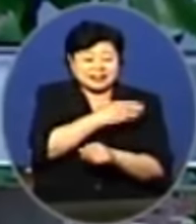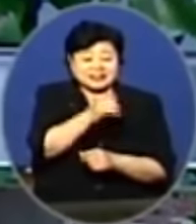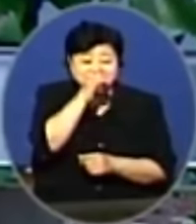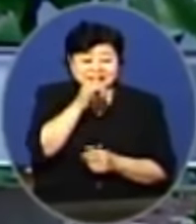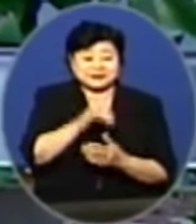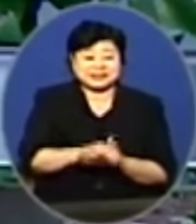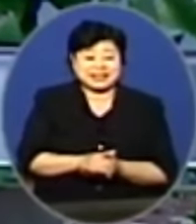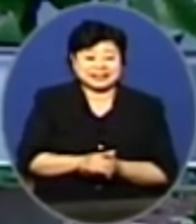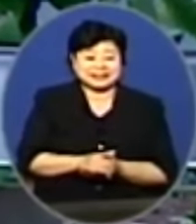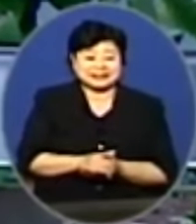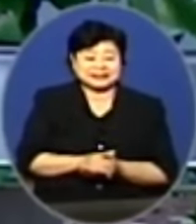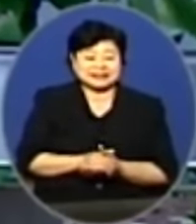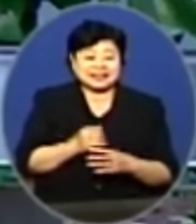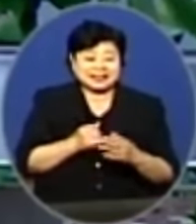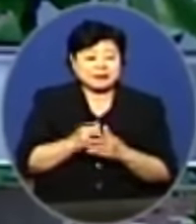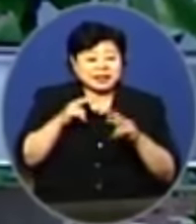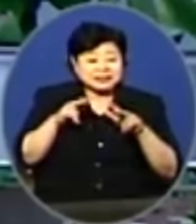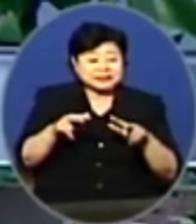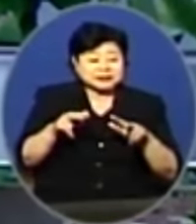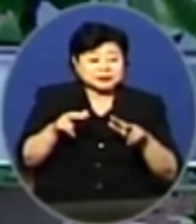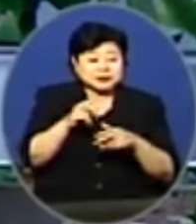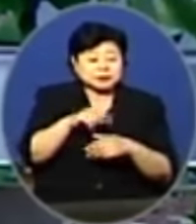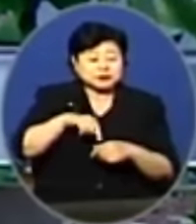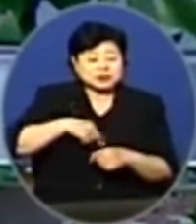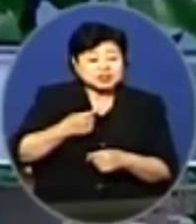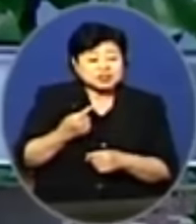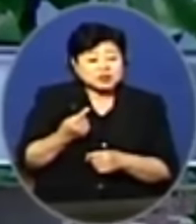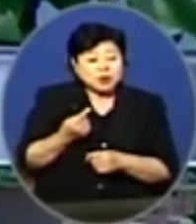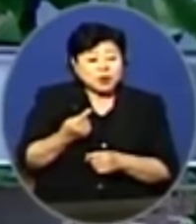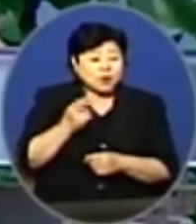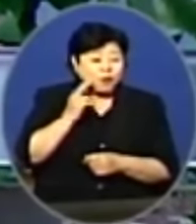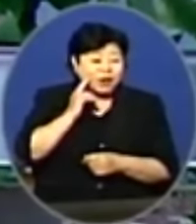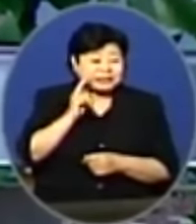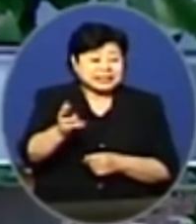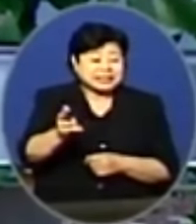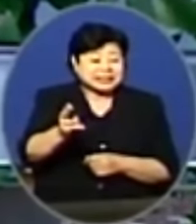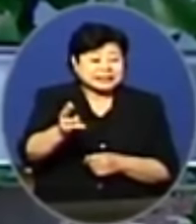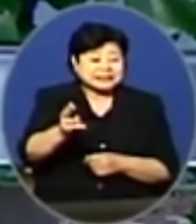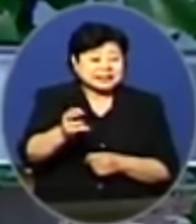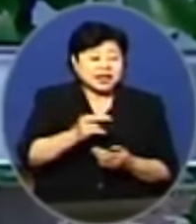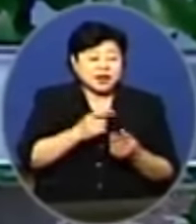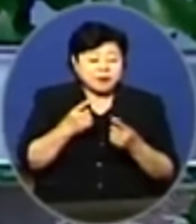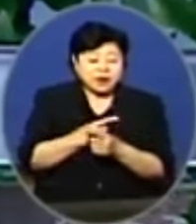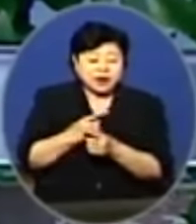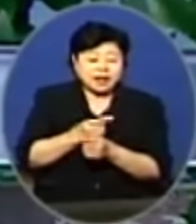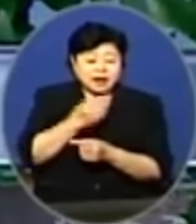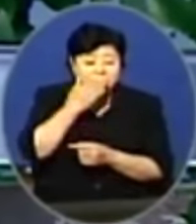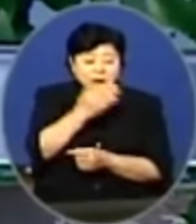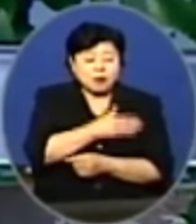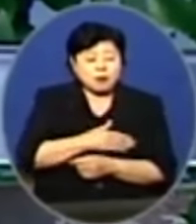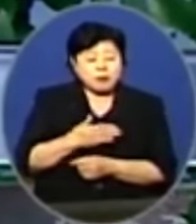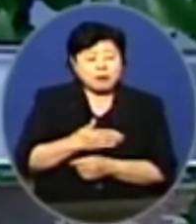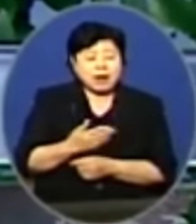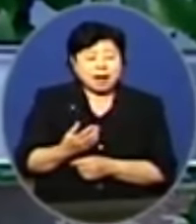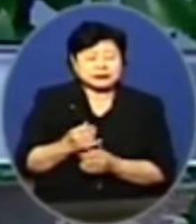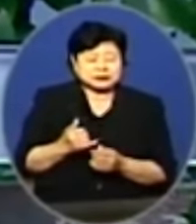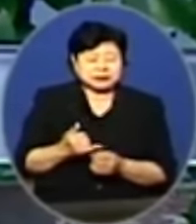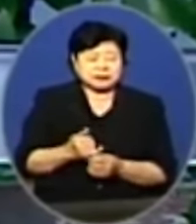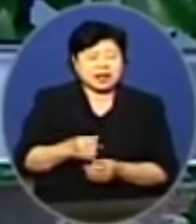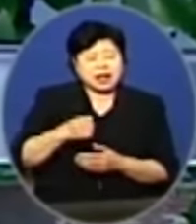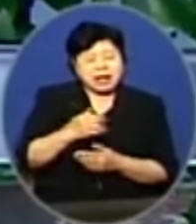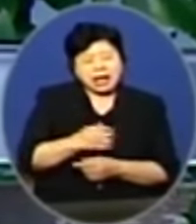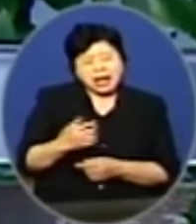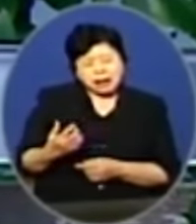것입니다. 그러므로 지금도 여러분 스스로를 굉장히 변화시킬 수 있어요. 몸이 아픈 사람은 아이고